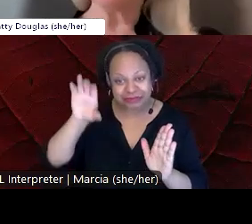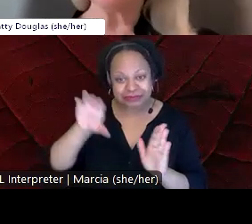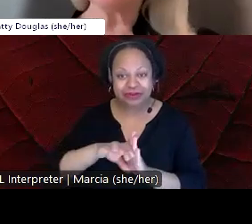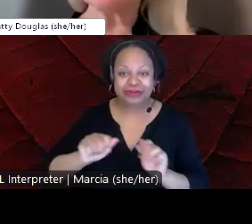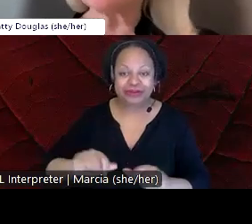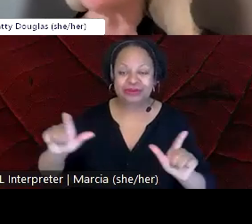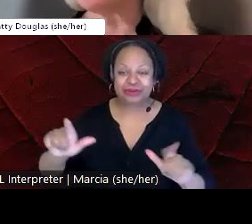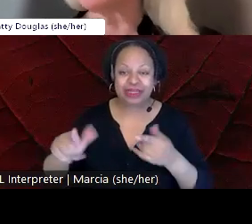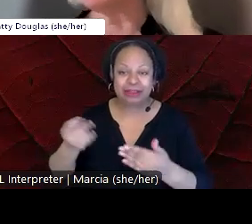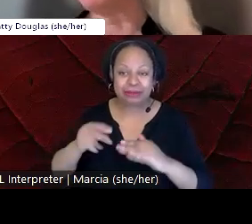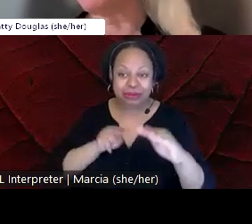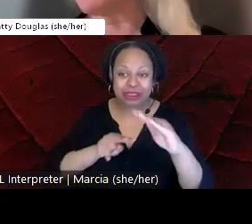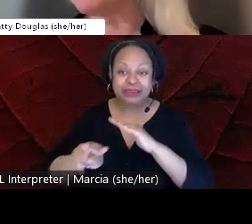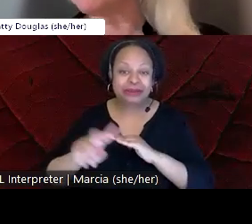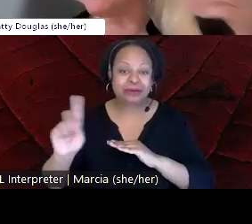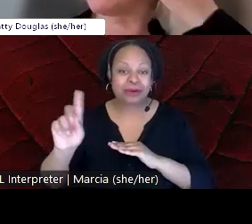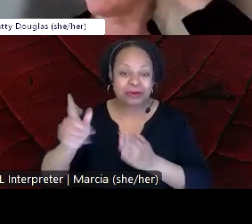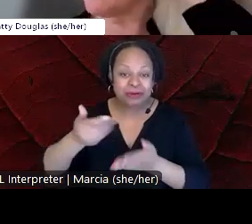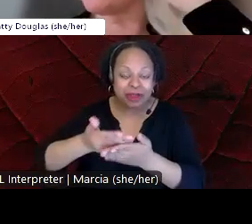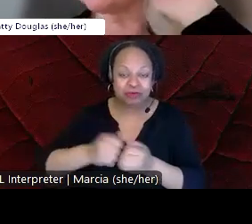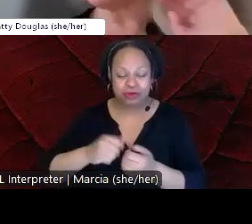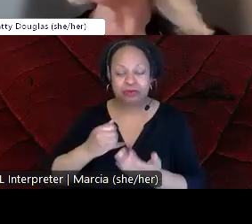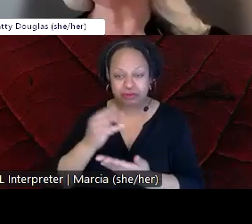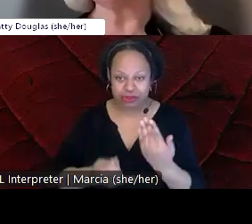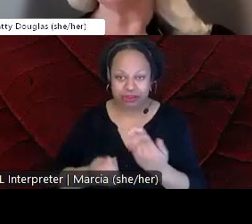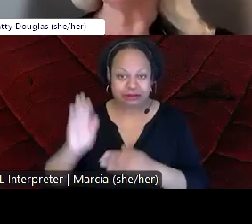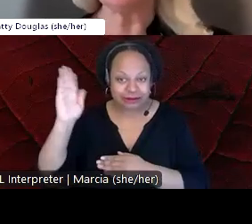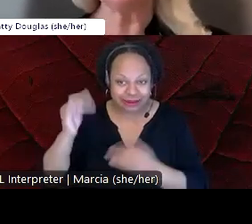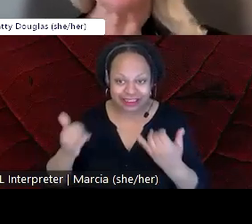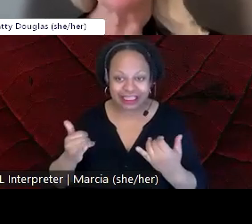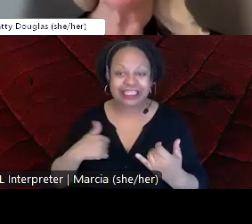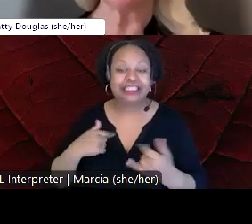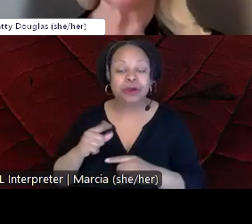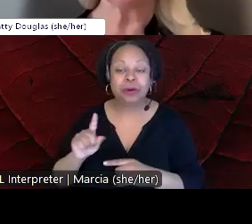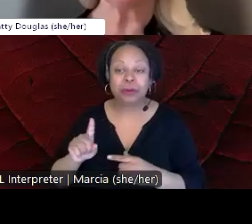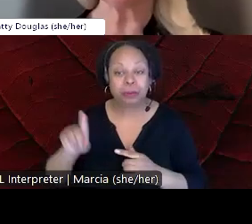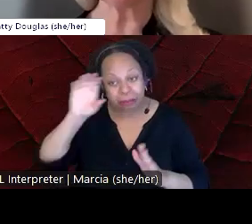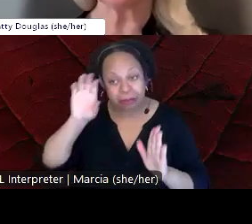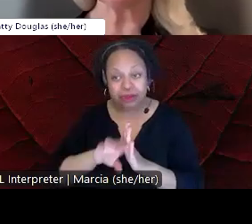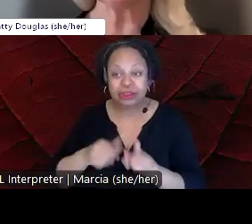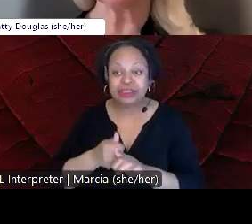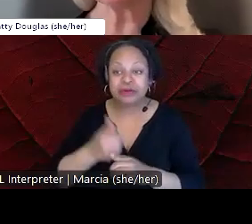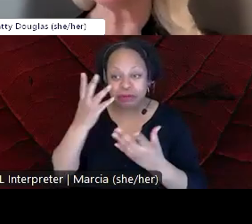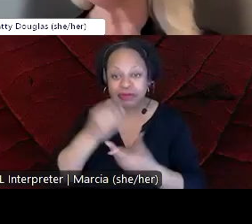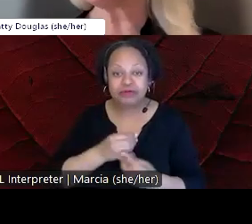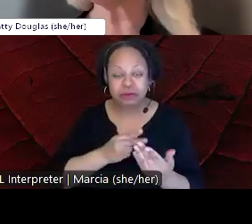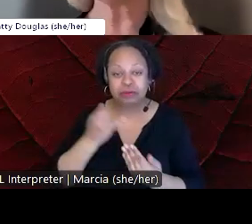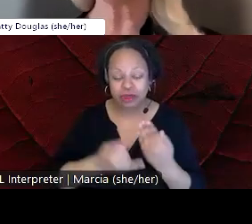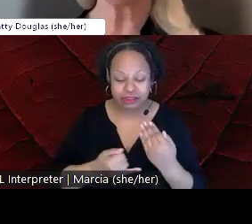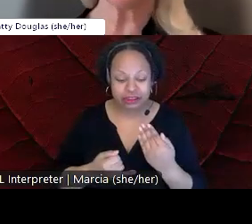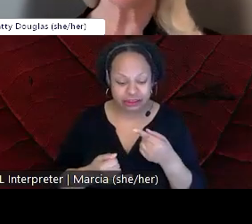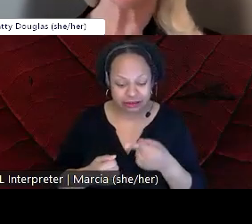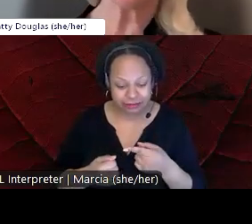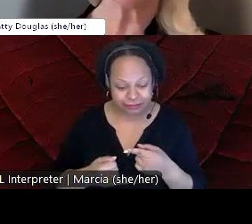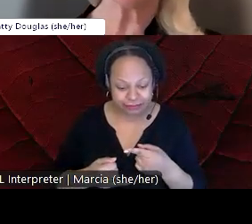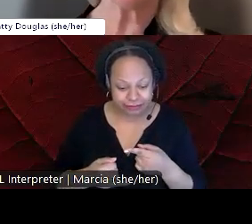faire référence si vous en avez besoin. Et cette image est une œuvre merveilleuse qui a été faite par